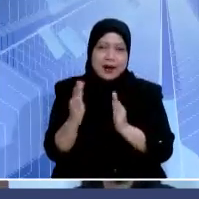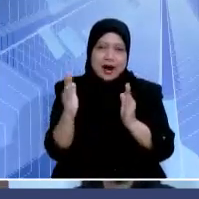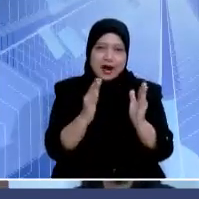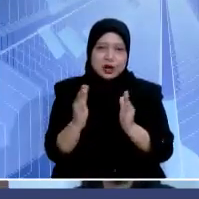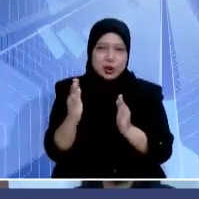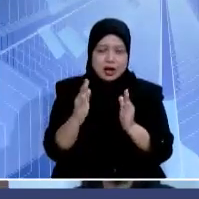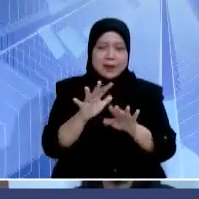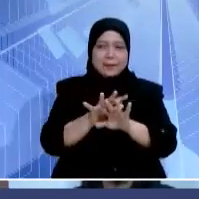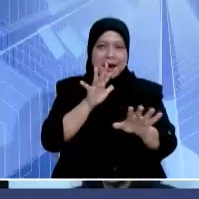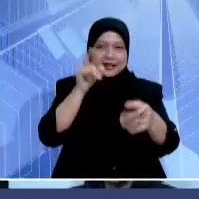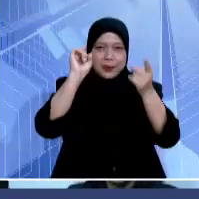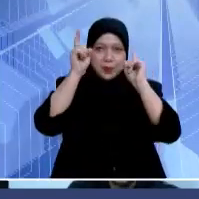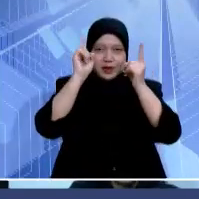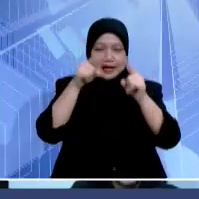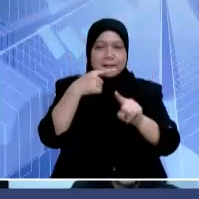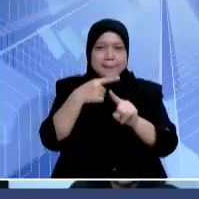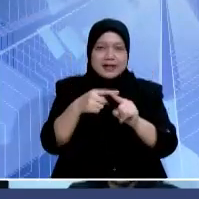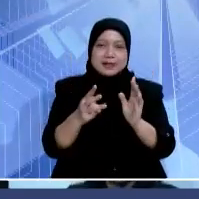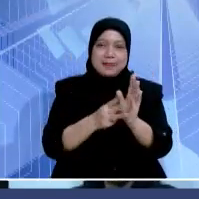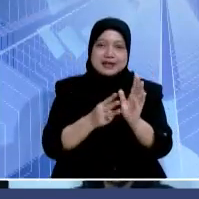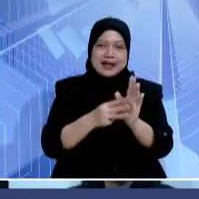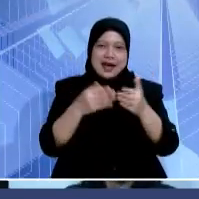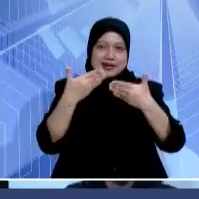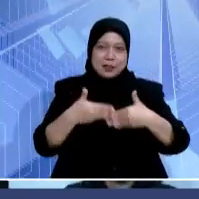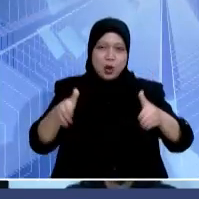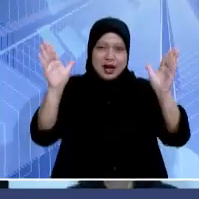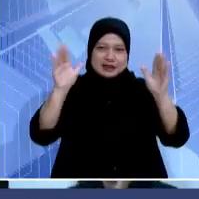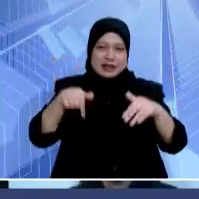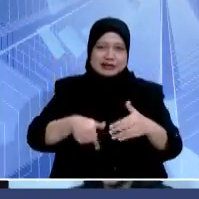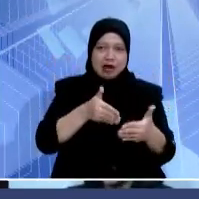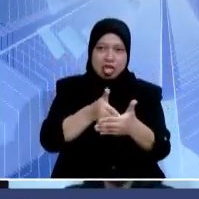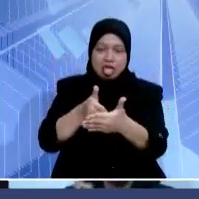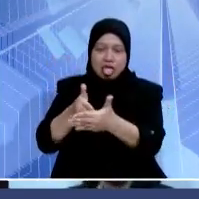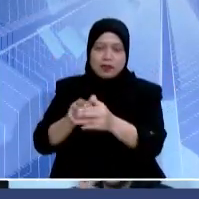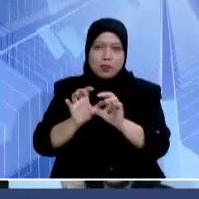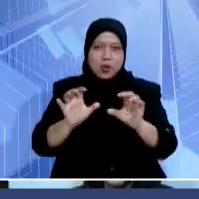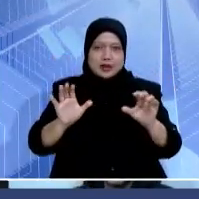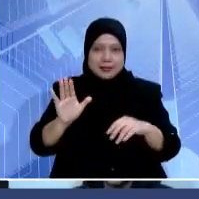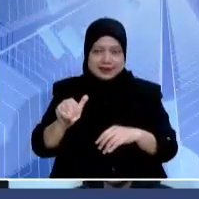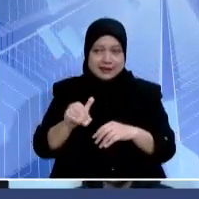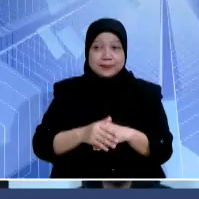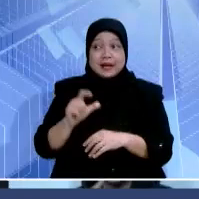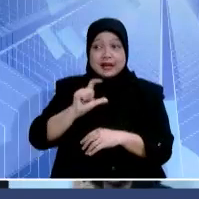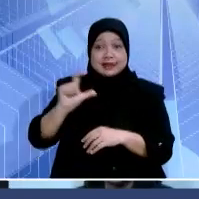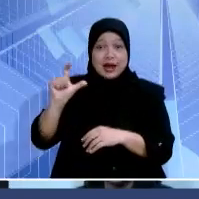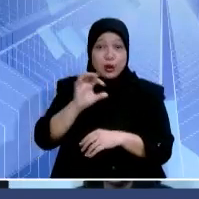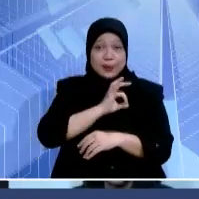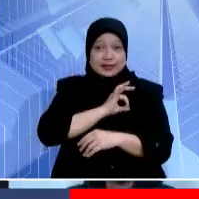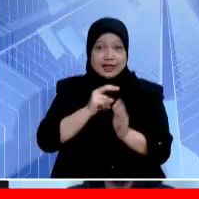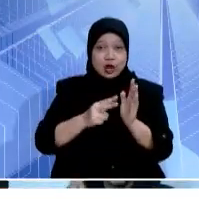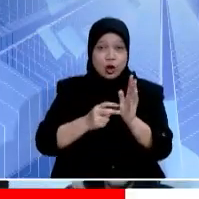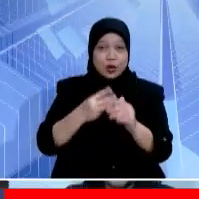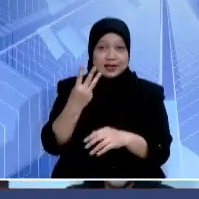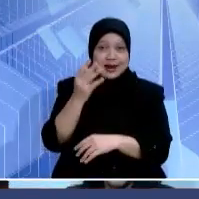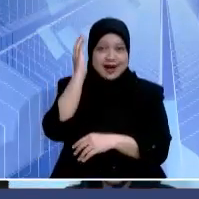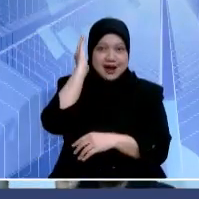kelola parpol dan permasalahan demokrasi yang dinilai Anies banyak hambatan. Sementara calon presiden nomor urut 3 Ganjar